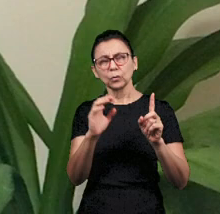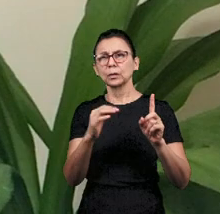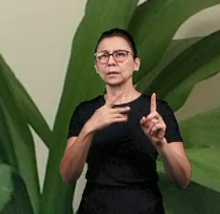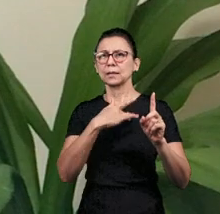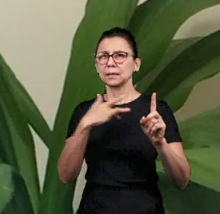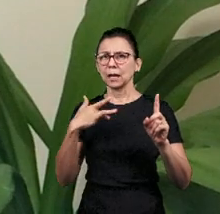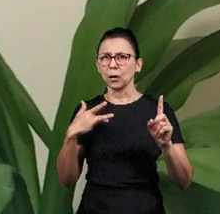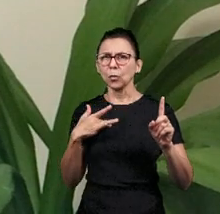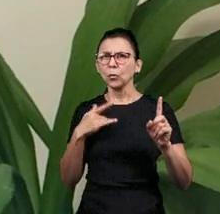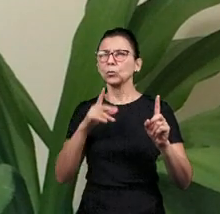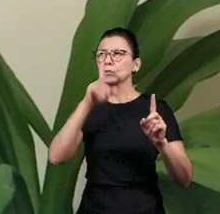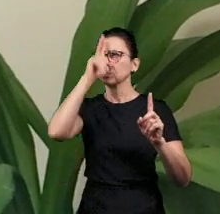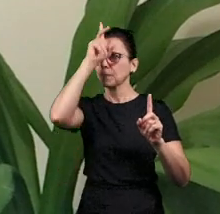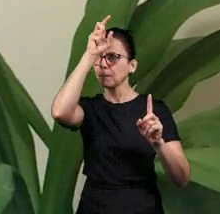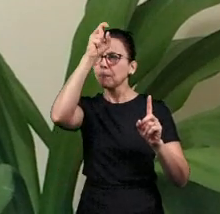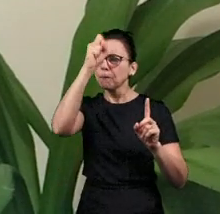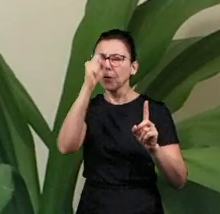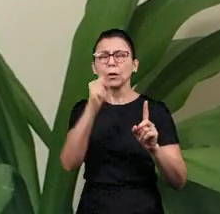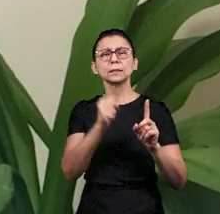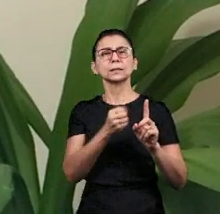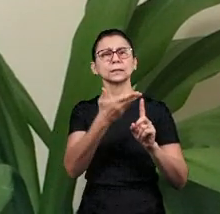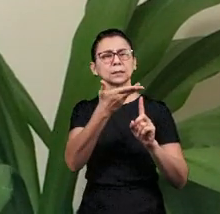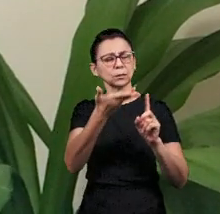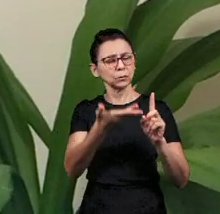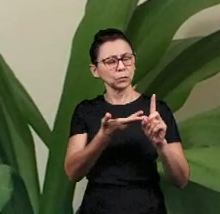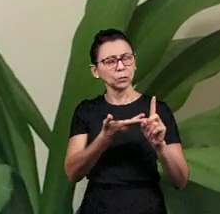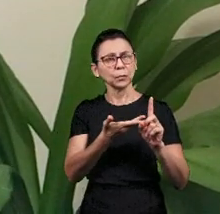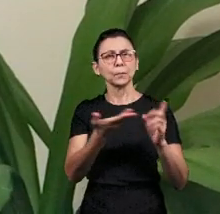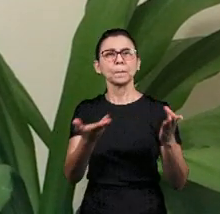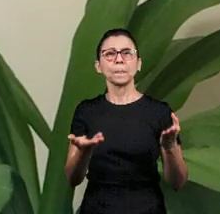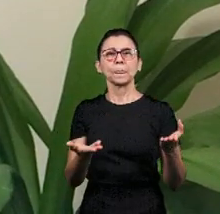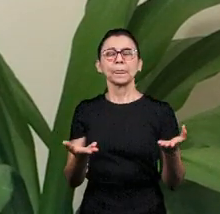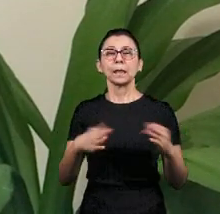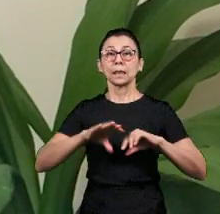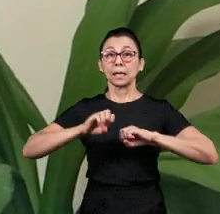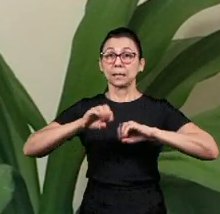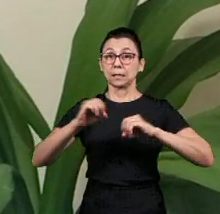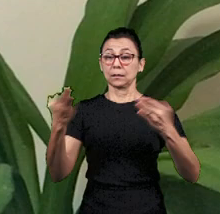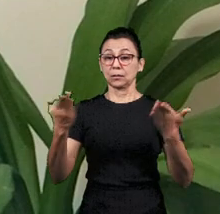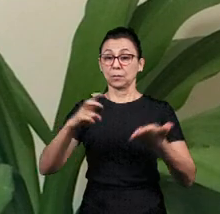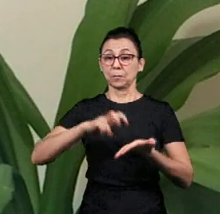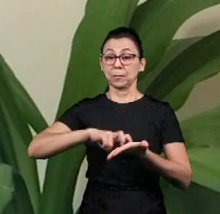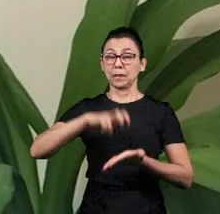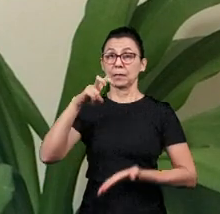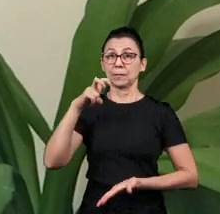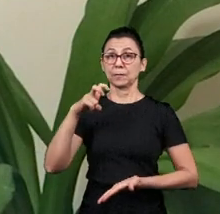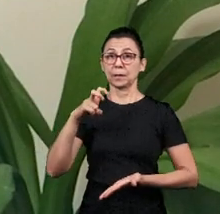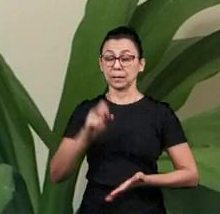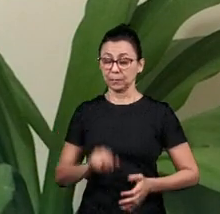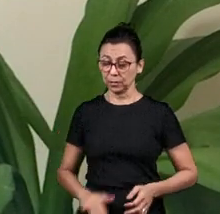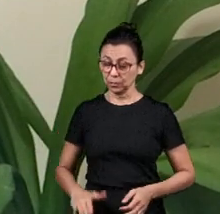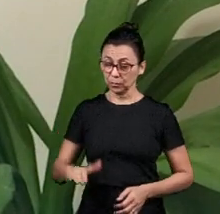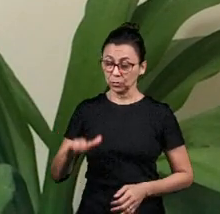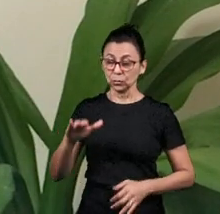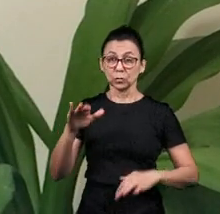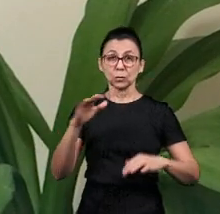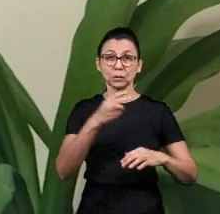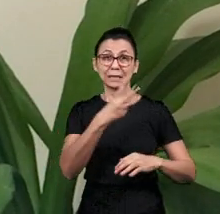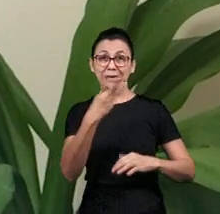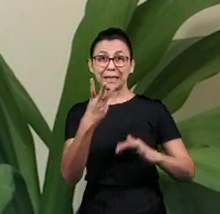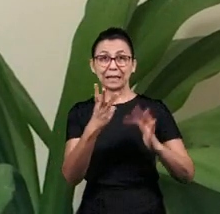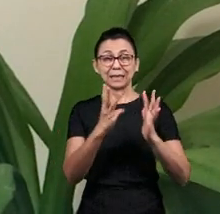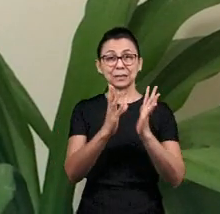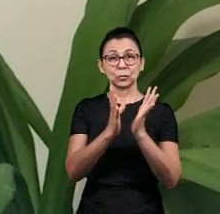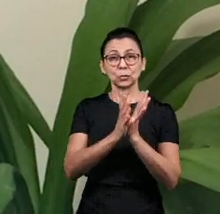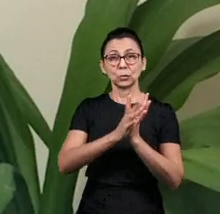fortifier, les soutenir, et que l'enseignement de ce matin pour nos enfants et adolescents puisse être une grande